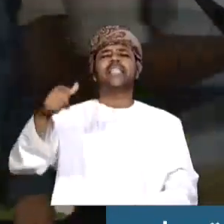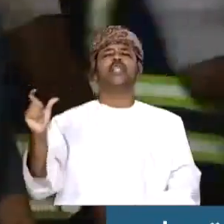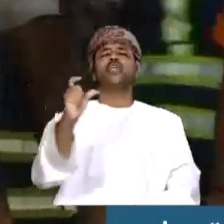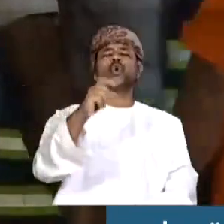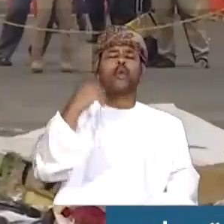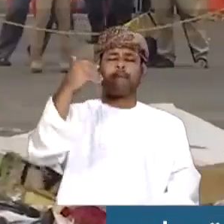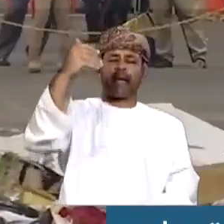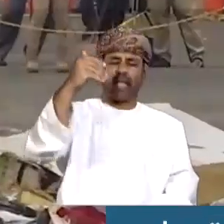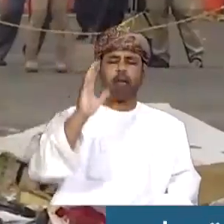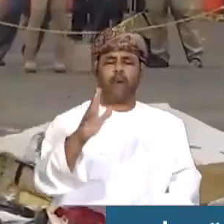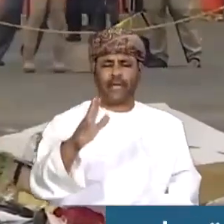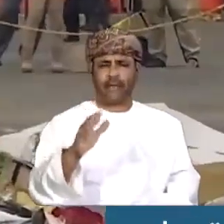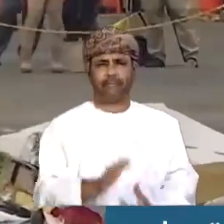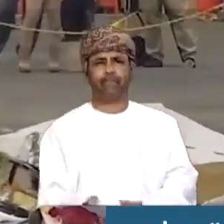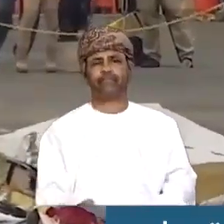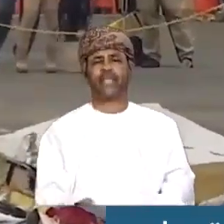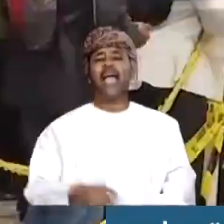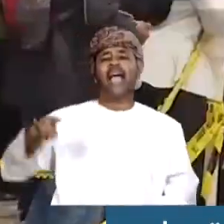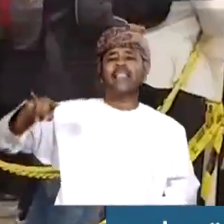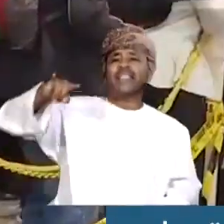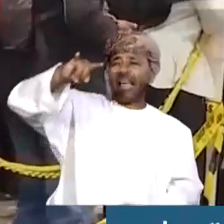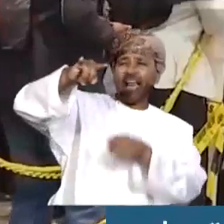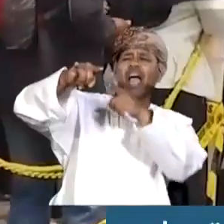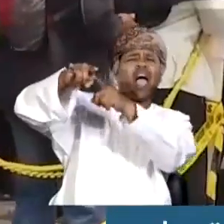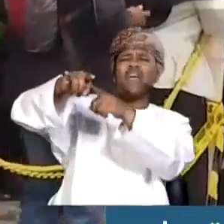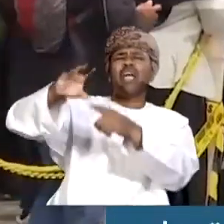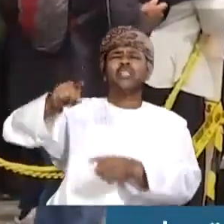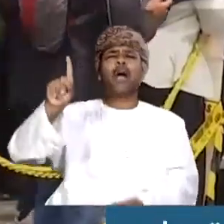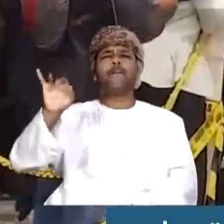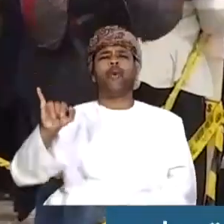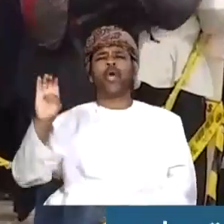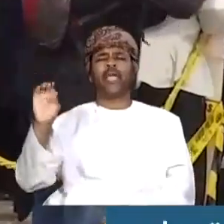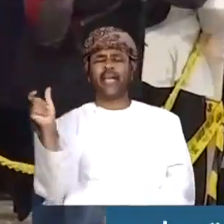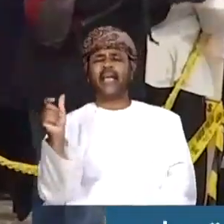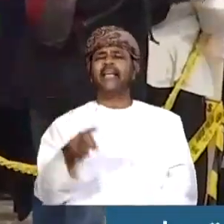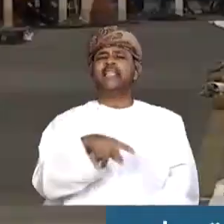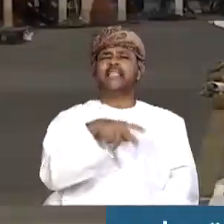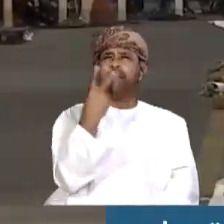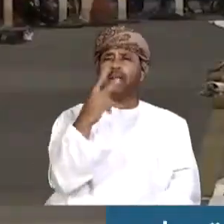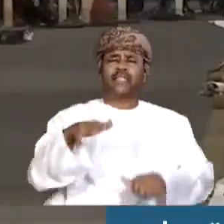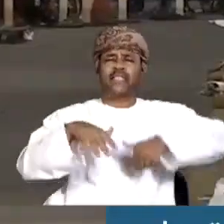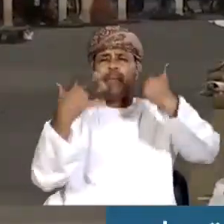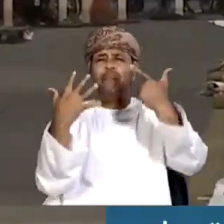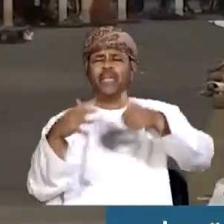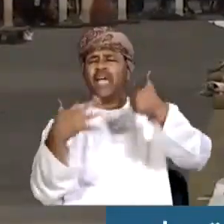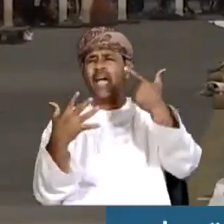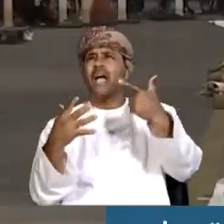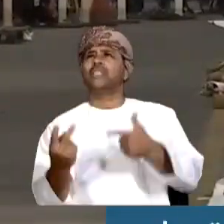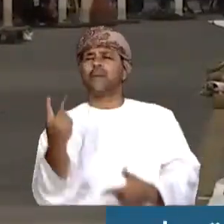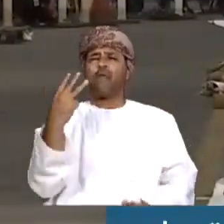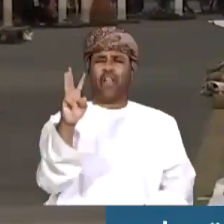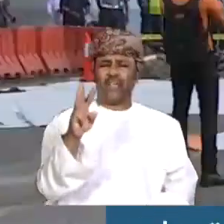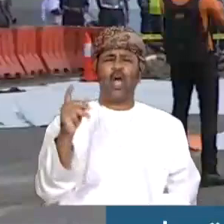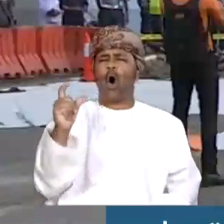6 أشهر. واختفت الطائرة من طراز بوينغ 737 ماكس في بحر جافا بعد